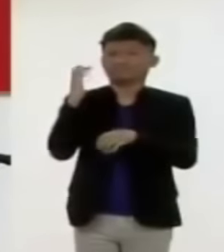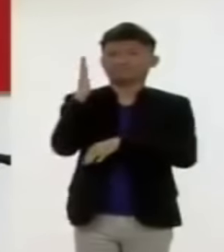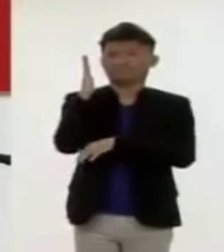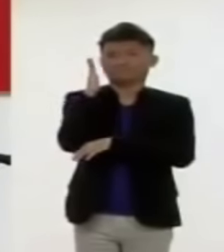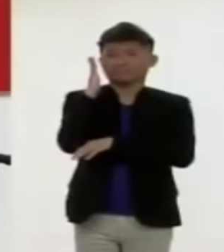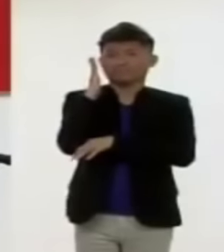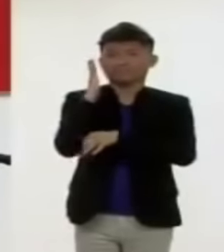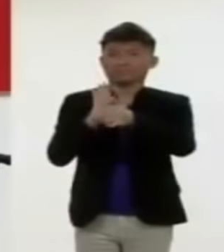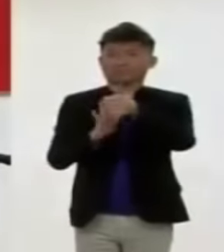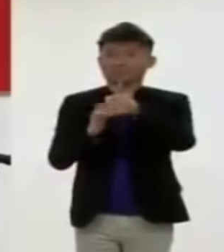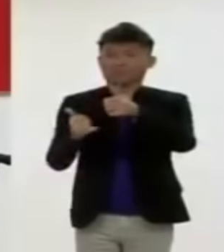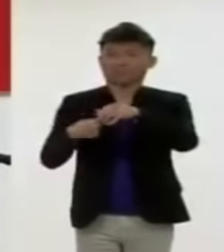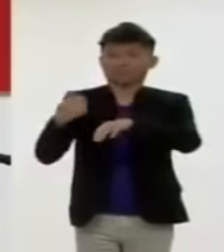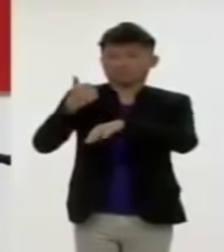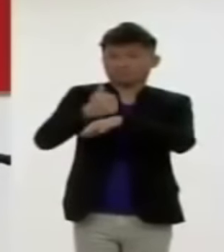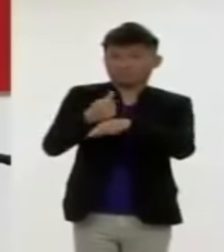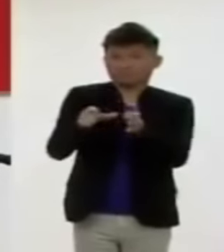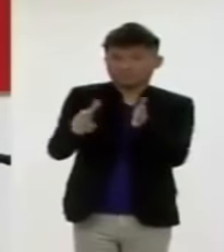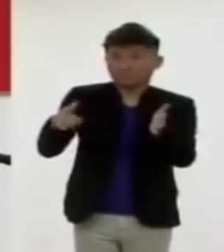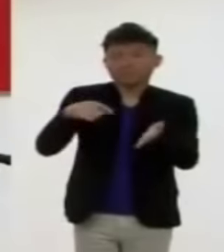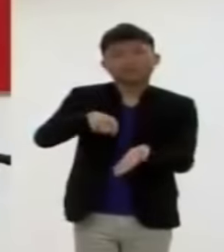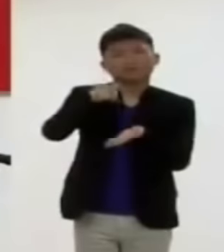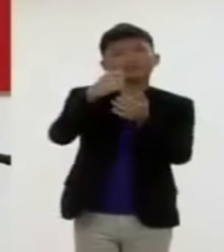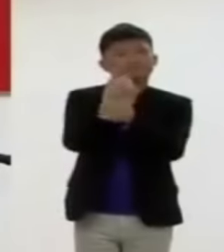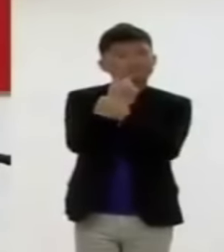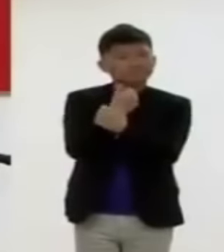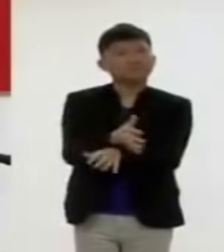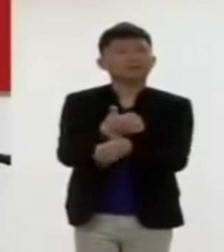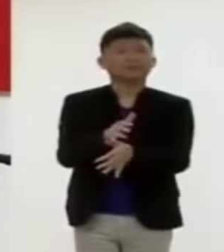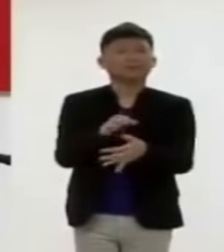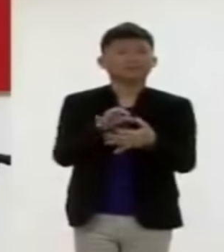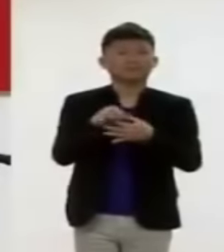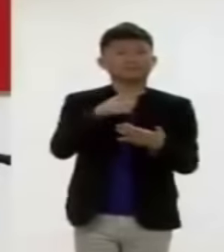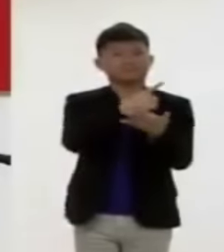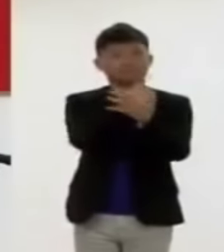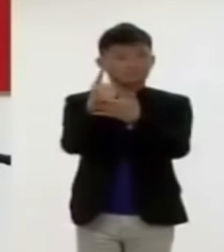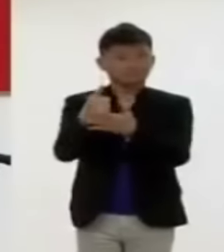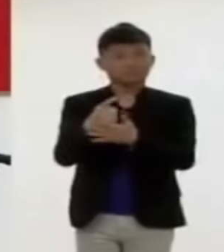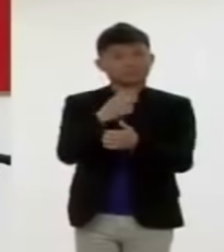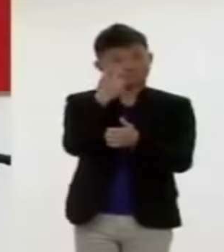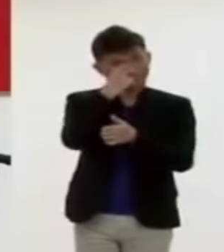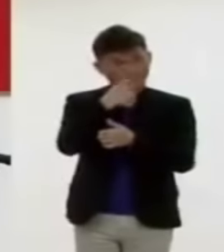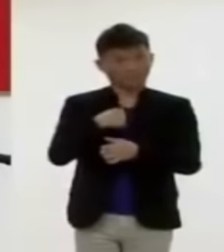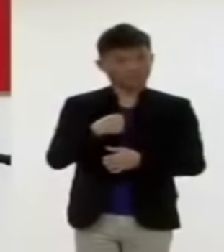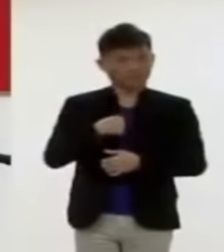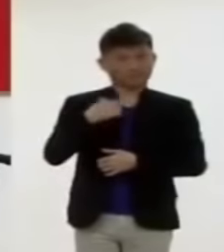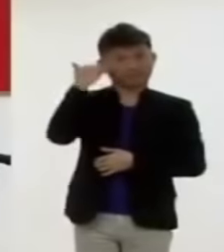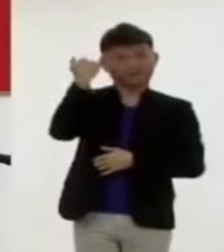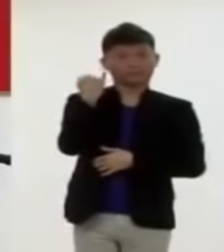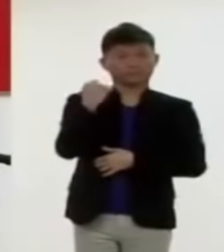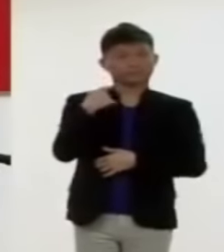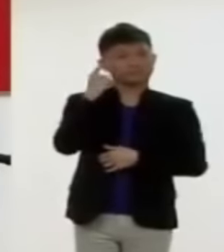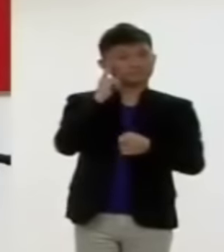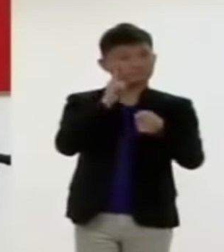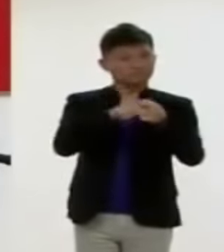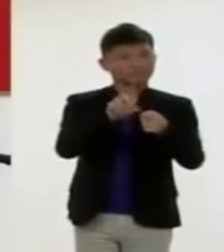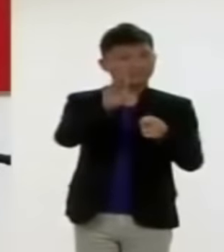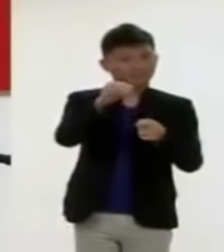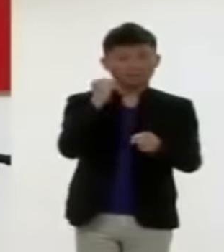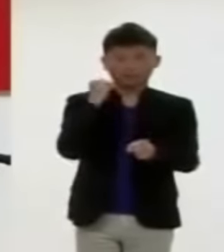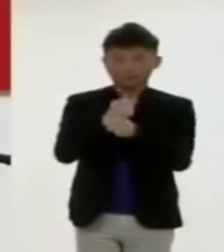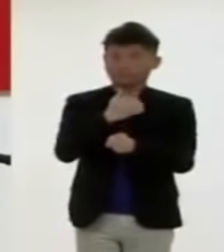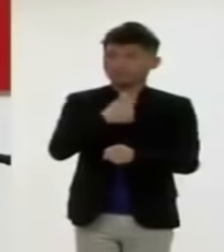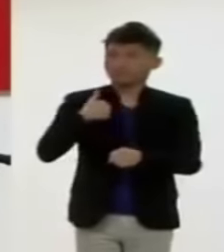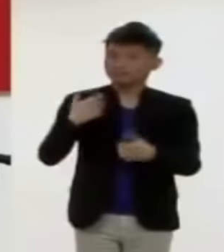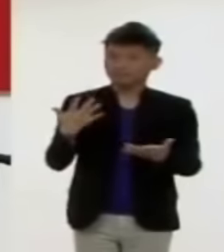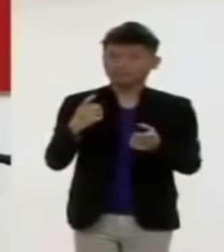内讲过的。所以大家要去检测高丹华有没有理念，有没有行动力。他十